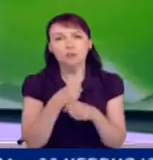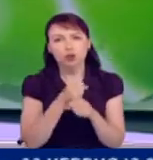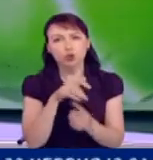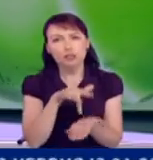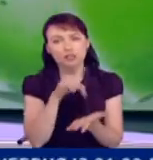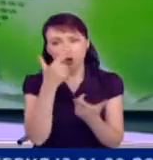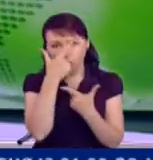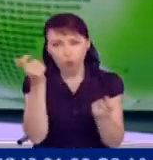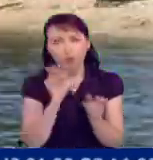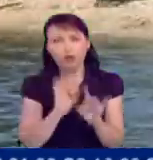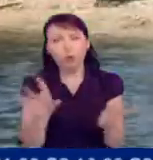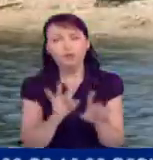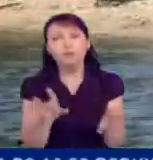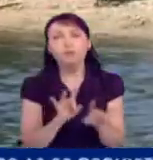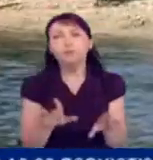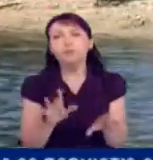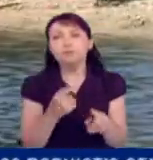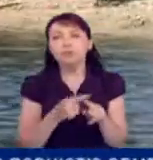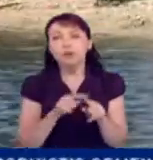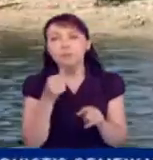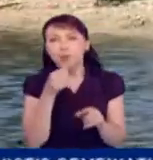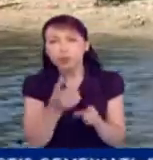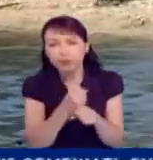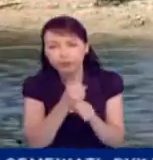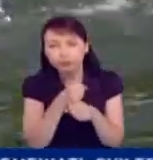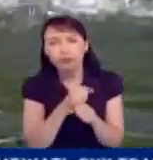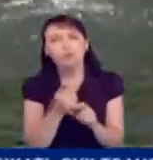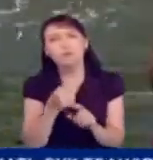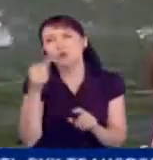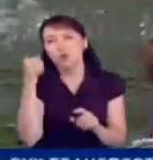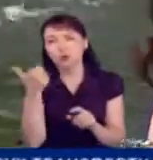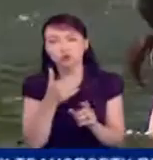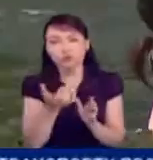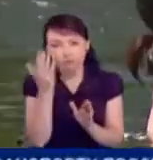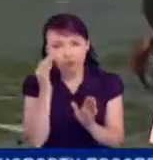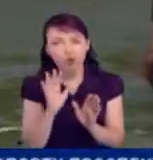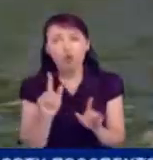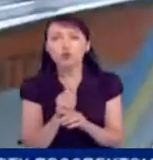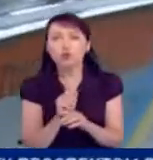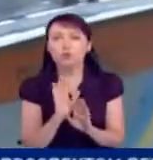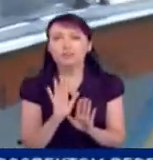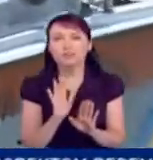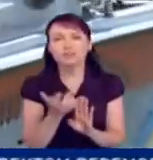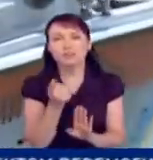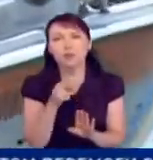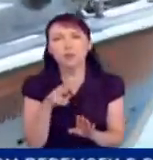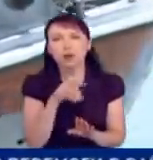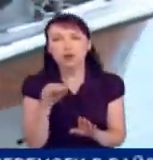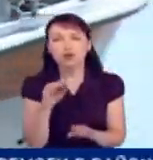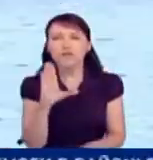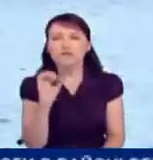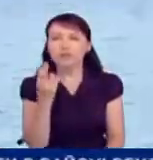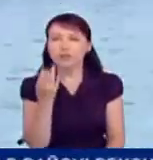оприлюднив результати проб води, взятих із відкритих водойм минулого тижня. Нормам відповідає лише вода, відібрана на пляжах